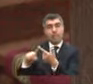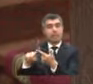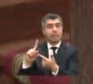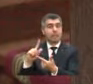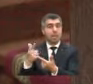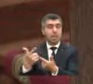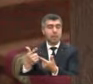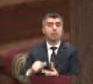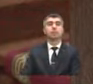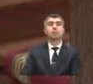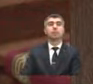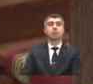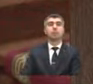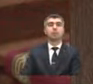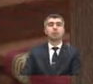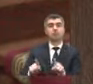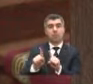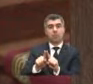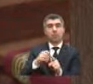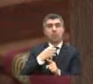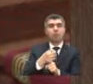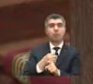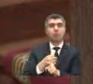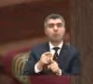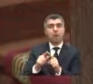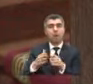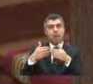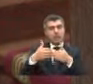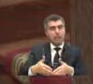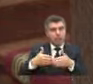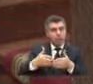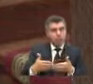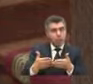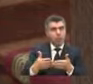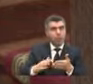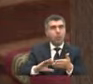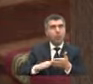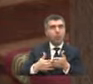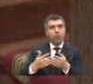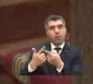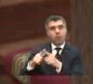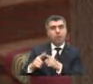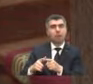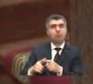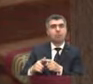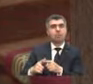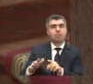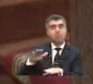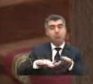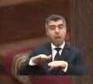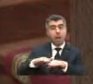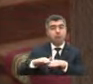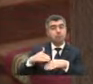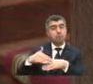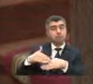او اس دبليو، بالنسبه دابا انا يعني الصيد الساحلي مع الصيد الاعالي البحار ولا الصيد المتوسط، هذا في 2004